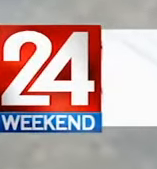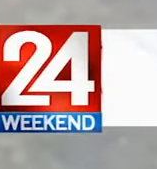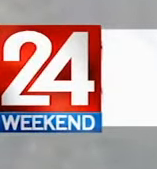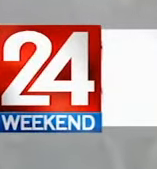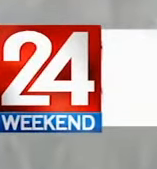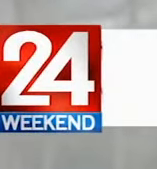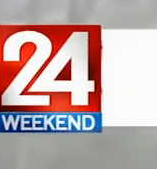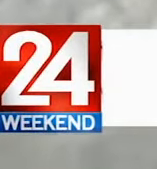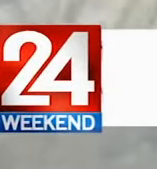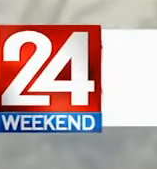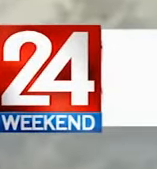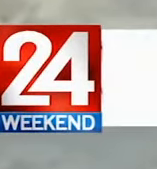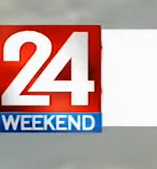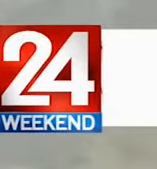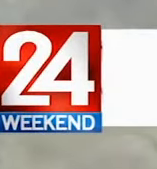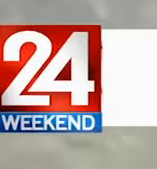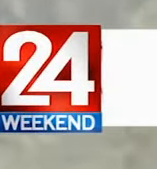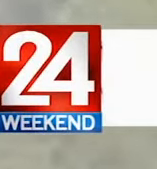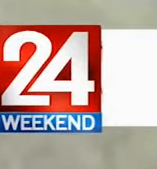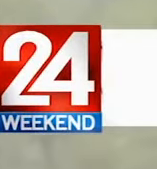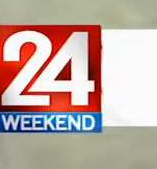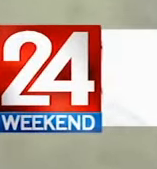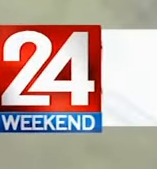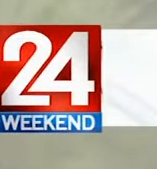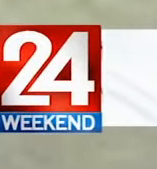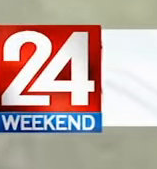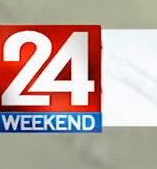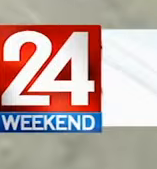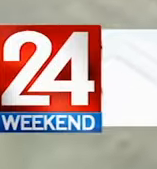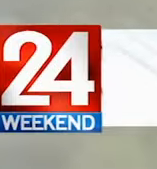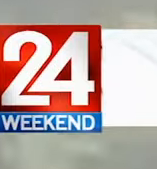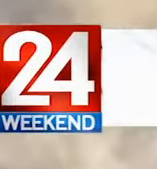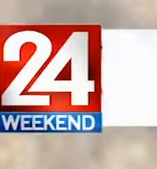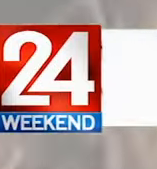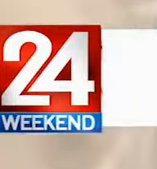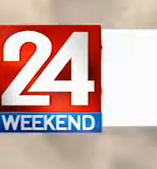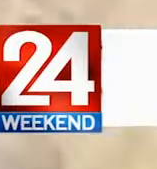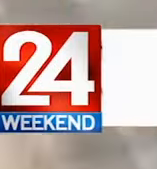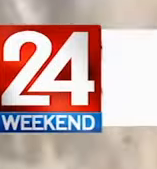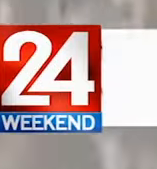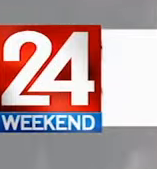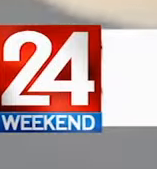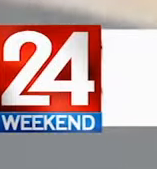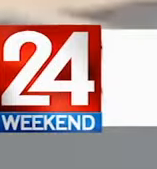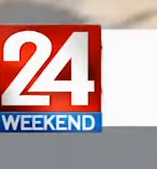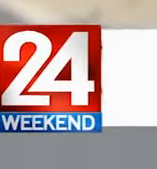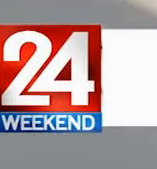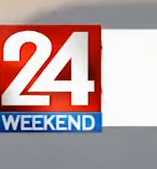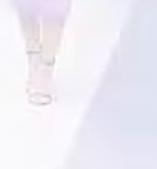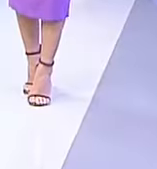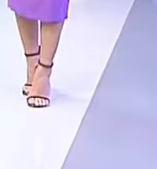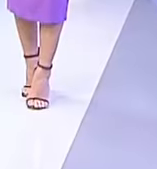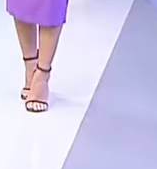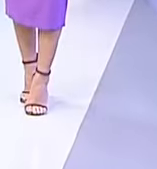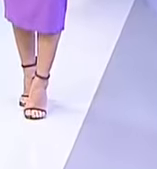At mga pasyalang challenging para sa mga mahilig mag-hiking, magagandang views naman ang